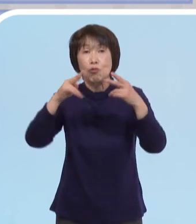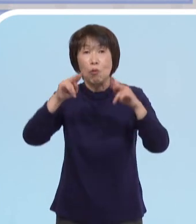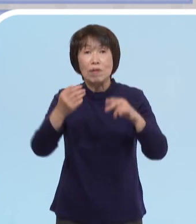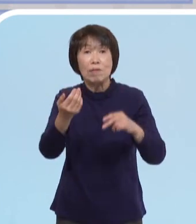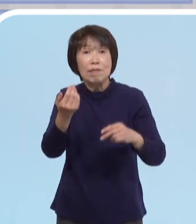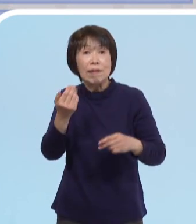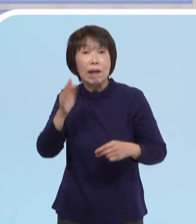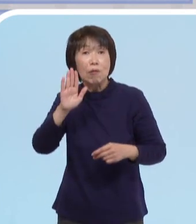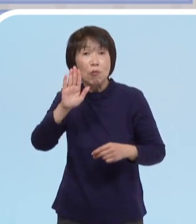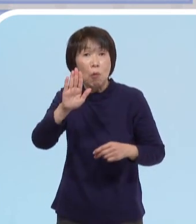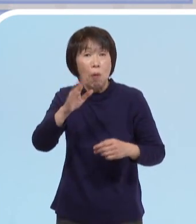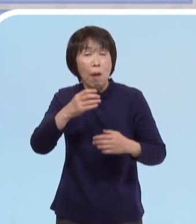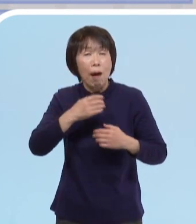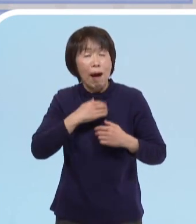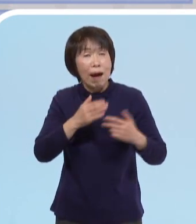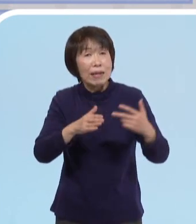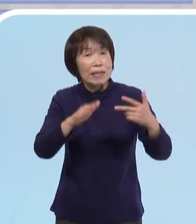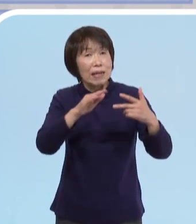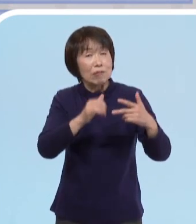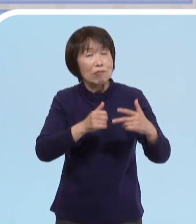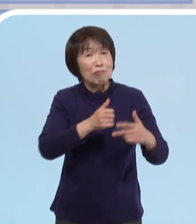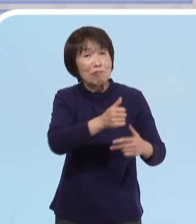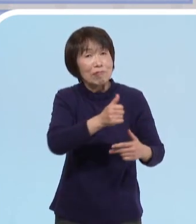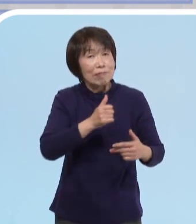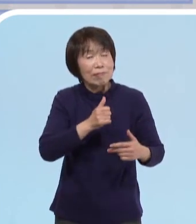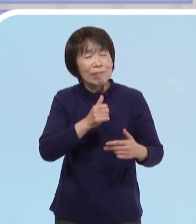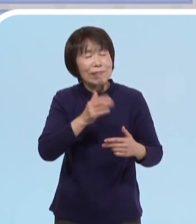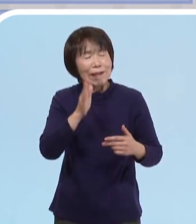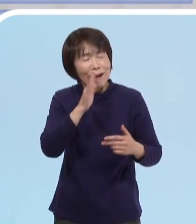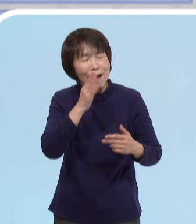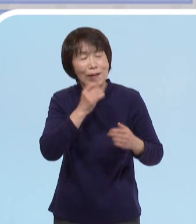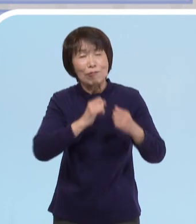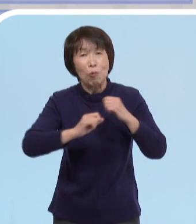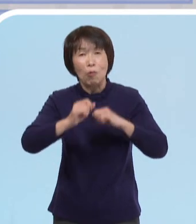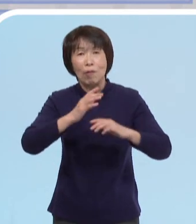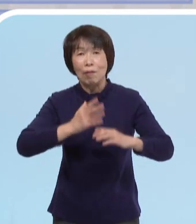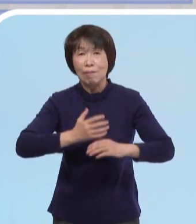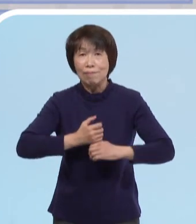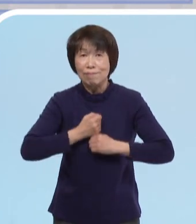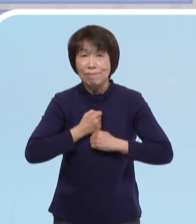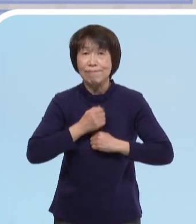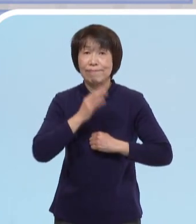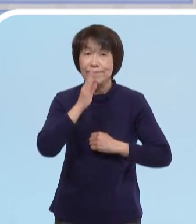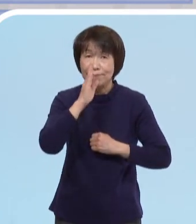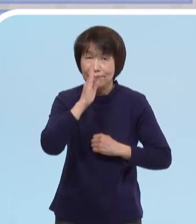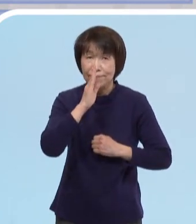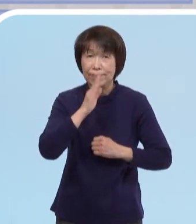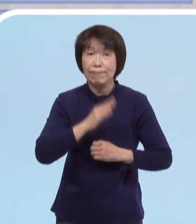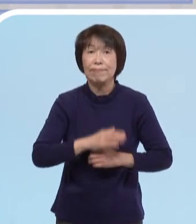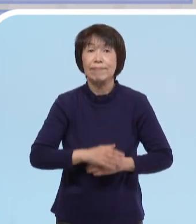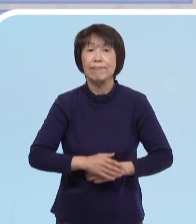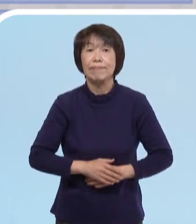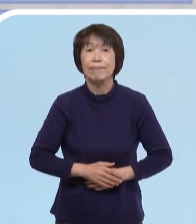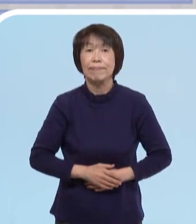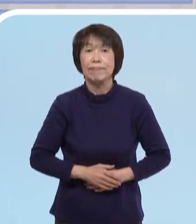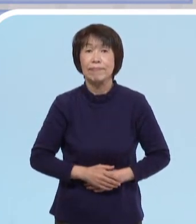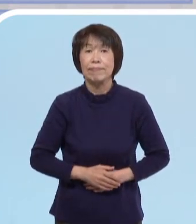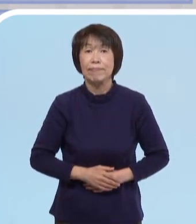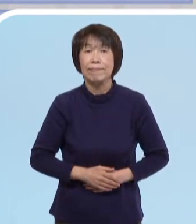やリスクの高い施設への出入りなど、行動に注意してください。